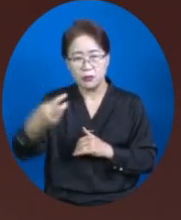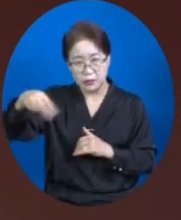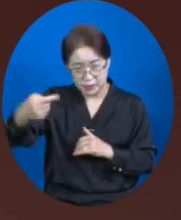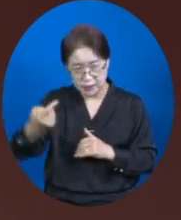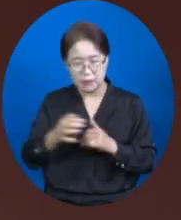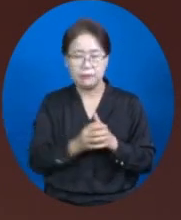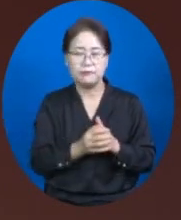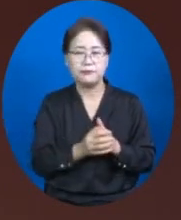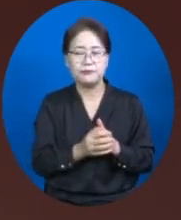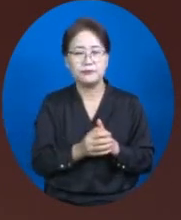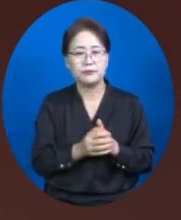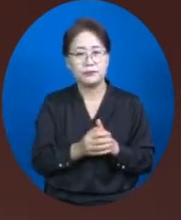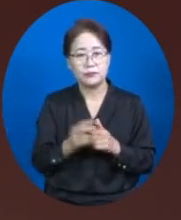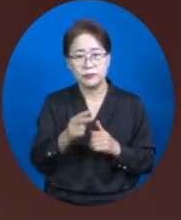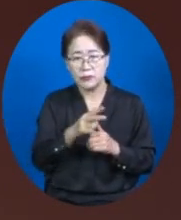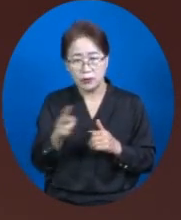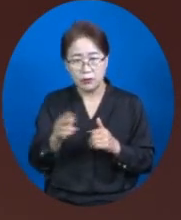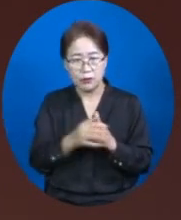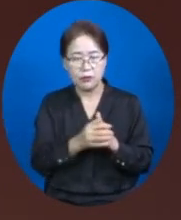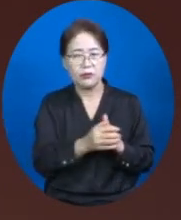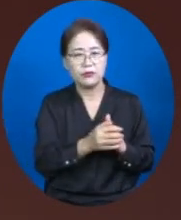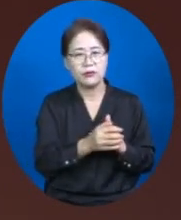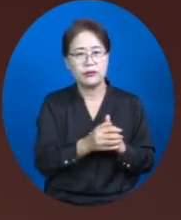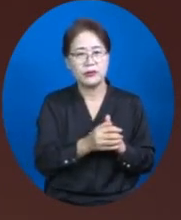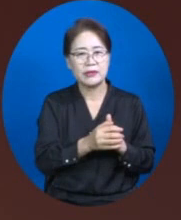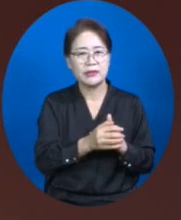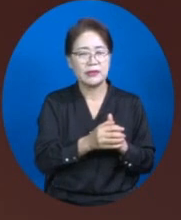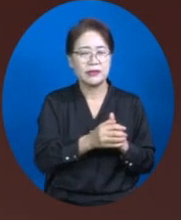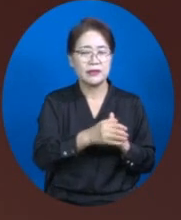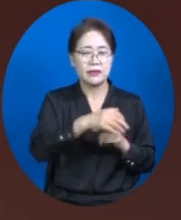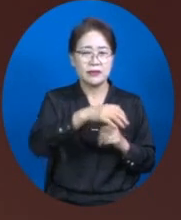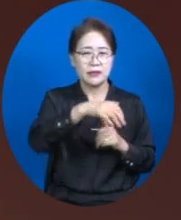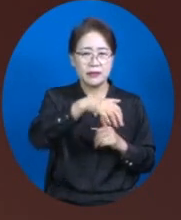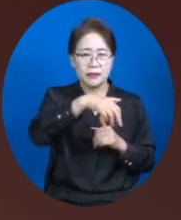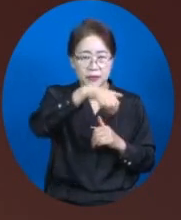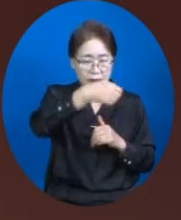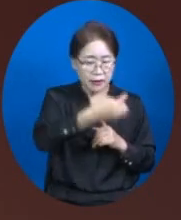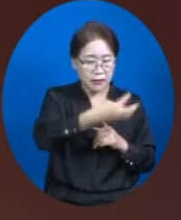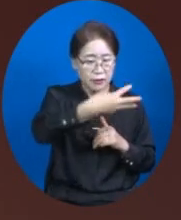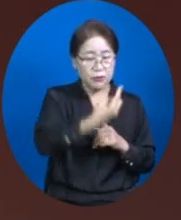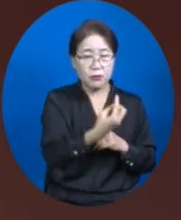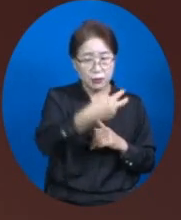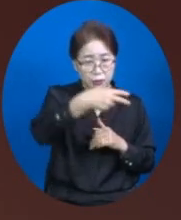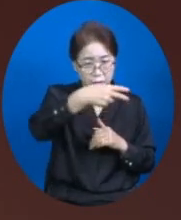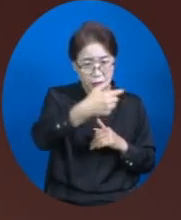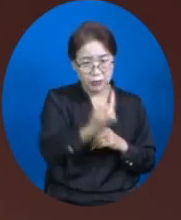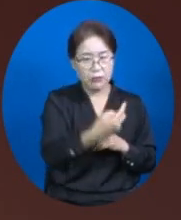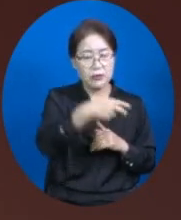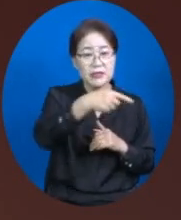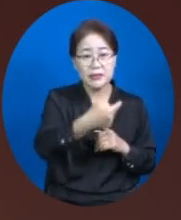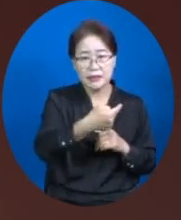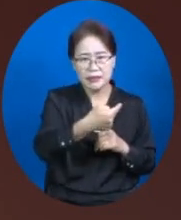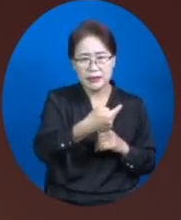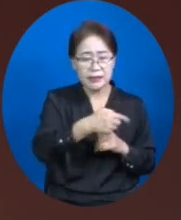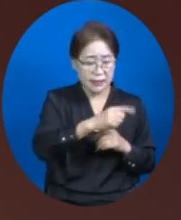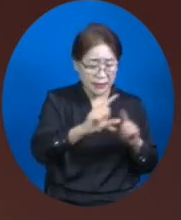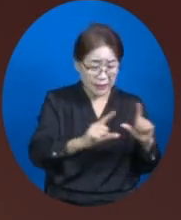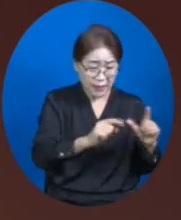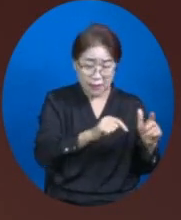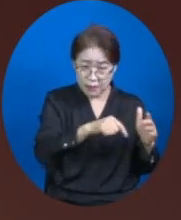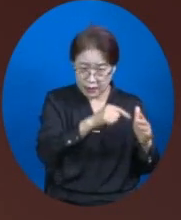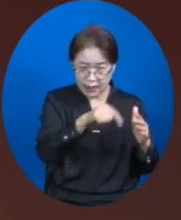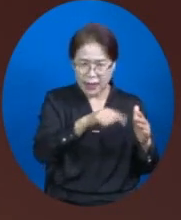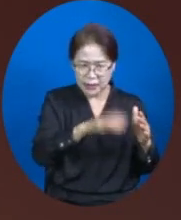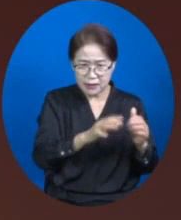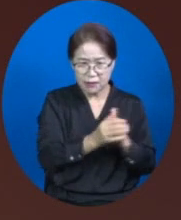크로노스의 삶에서 우리는 카이로스의 삶을 살아내야 되는 것입니다 그러면 그게 좀 더 구체적으로 뭐냐